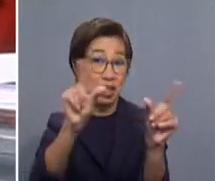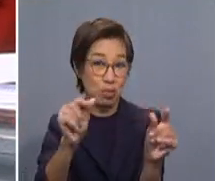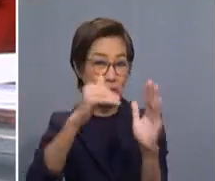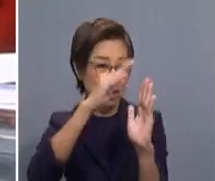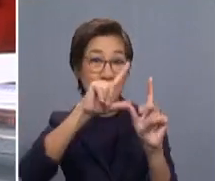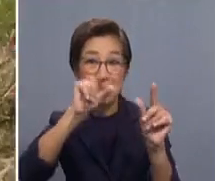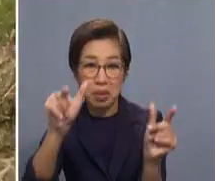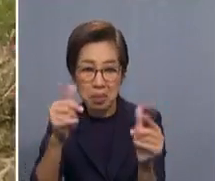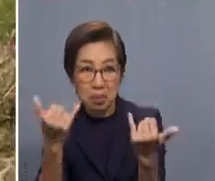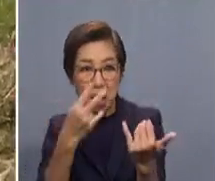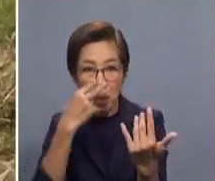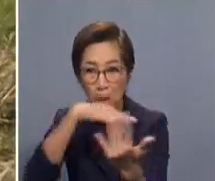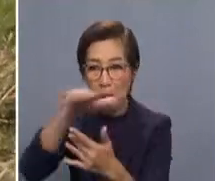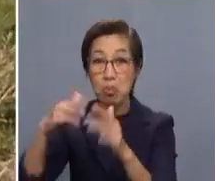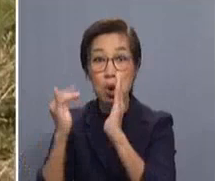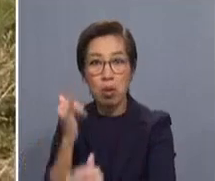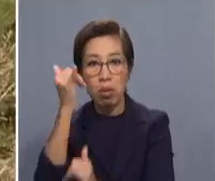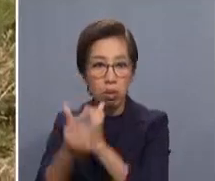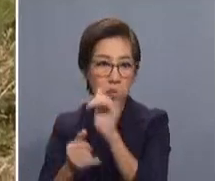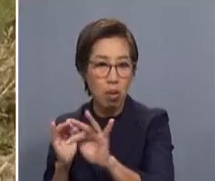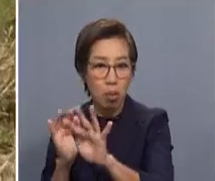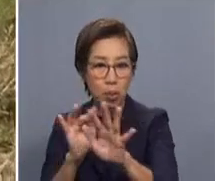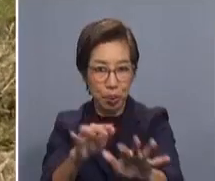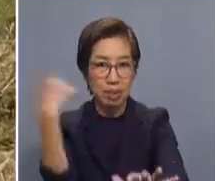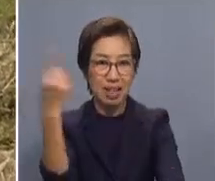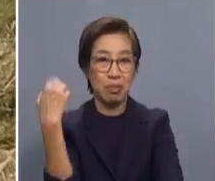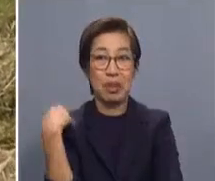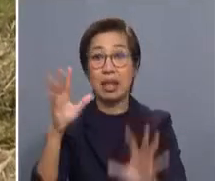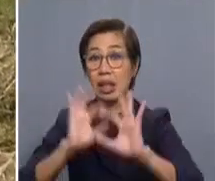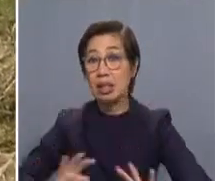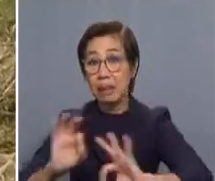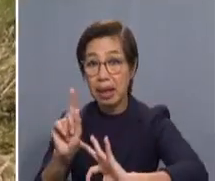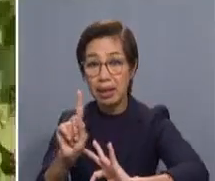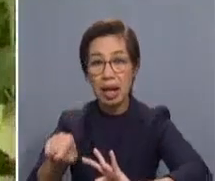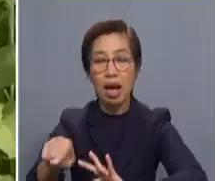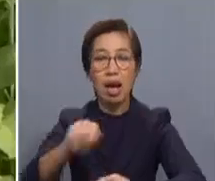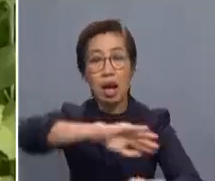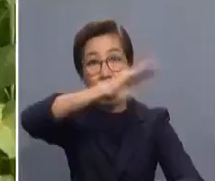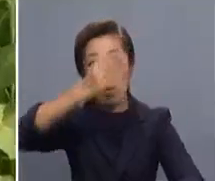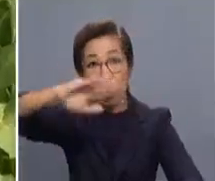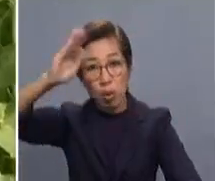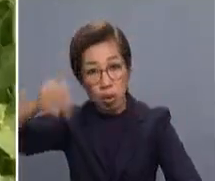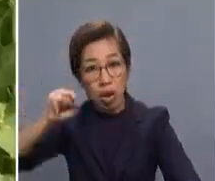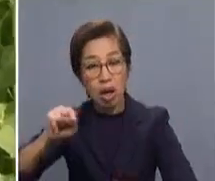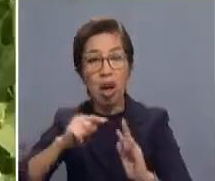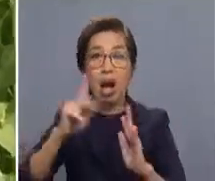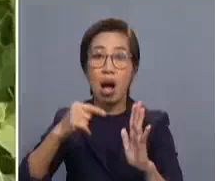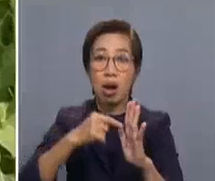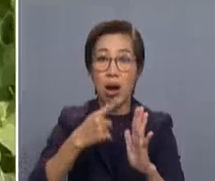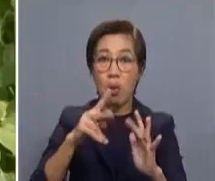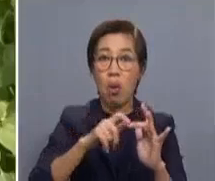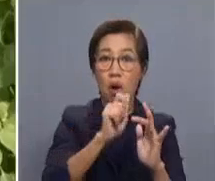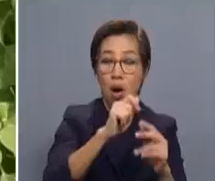ก่อนนะคะตอนนี้บรรยากาศด้วยนักท่องเที่ยวนะมากันเยอะขึ้นเยอะขึ้นผู้ชมคะจุดสำคัญสำคัญก็คือเขาค้อภูทับเบิกและอุทยานแห่ง